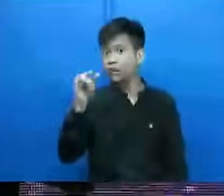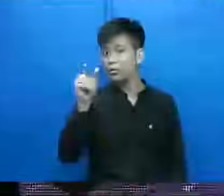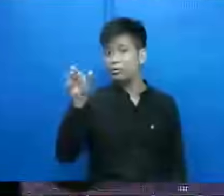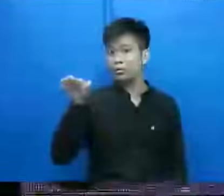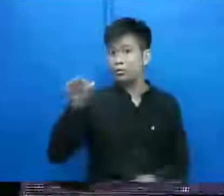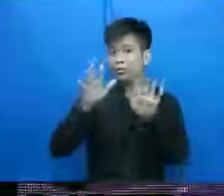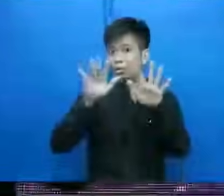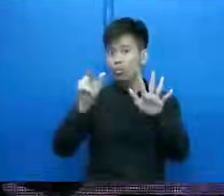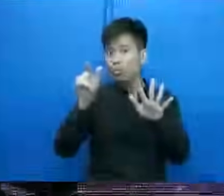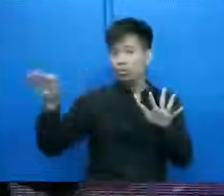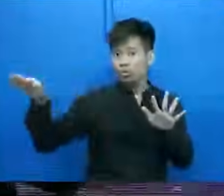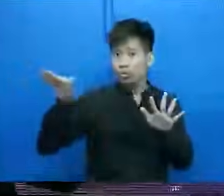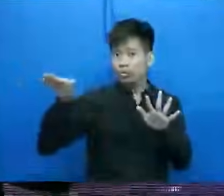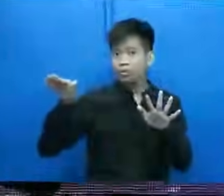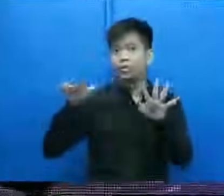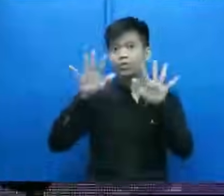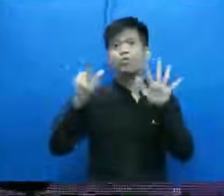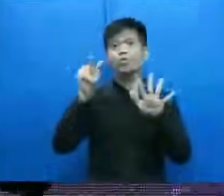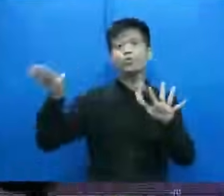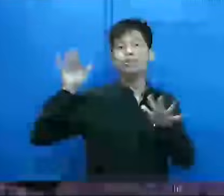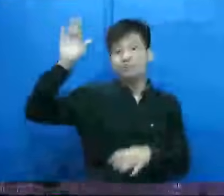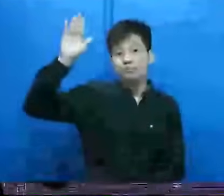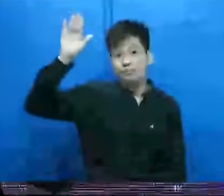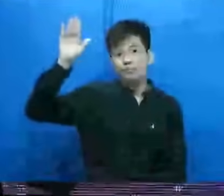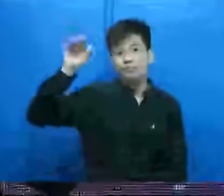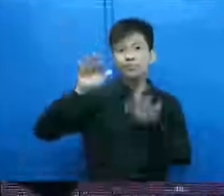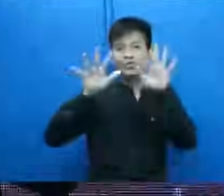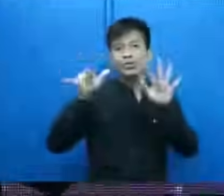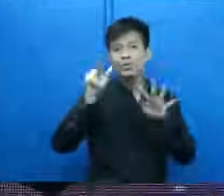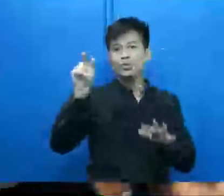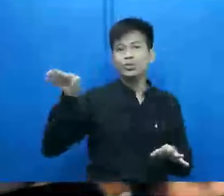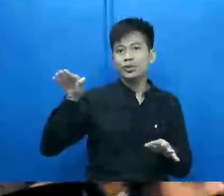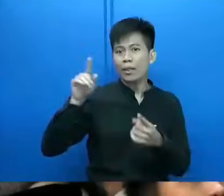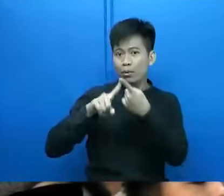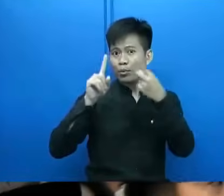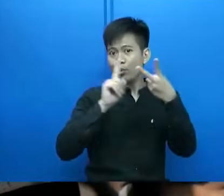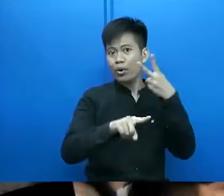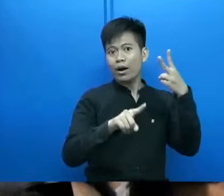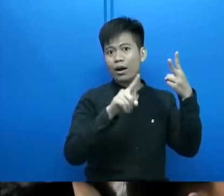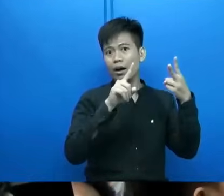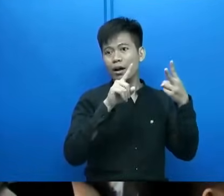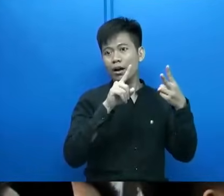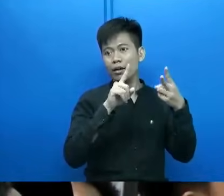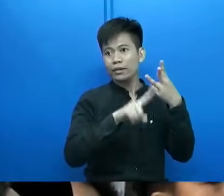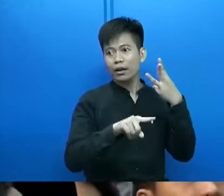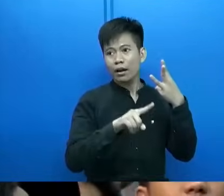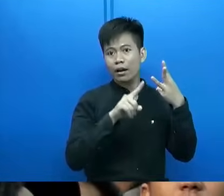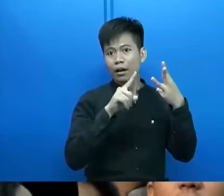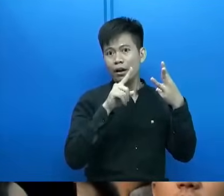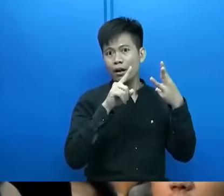10 juz. 10 juz angkat tangan, yang 10 juz. 10 juz, 10 juz. 1, 2, 3.